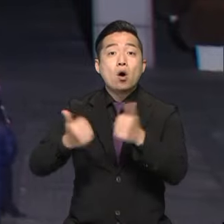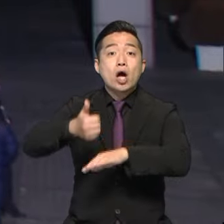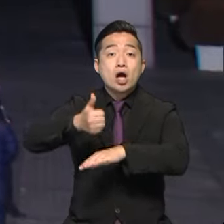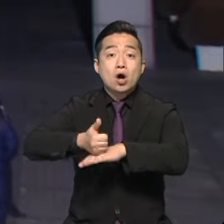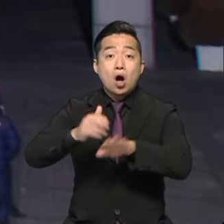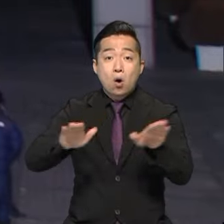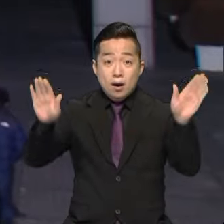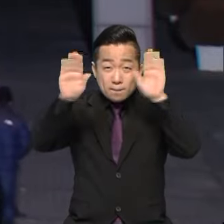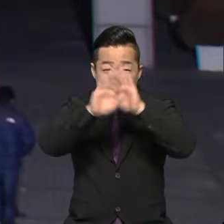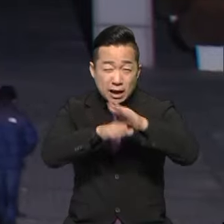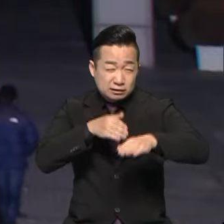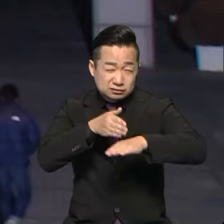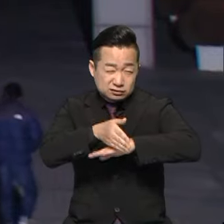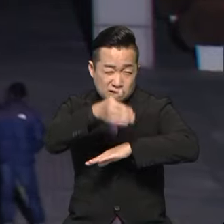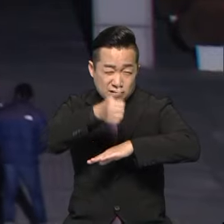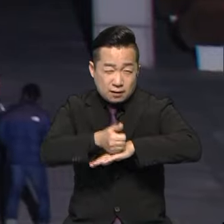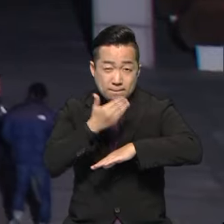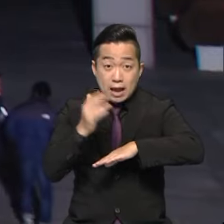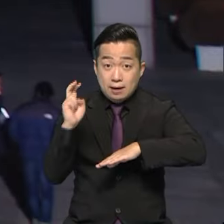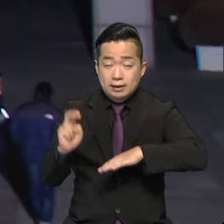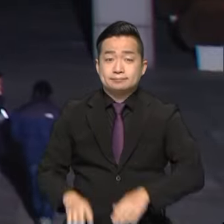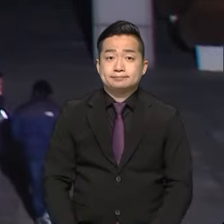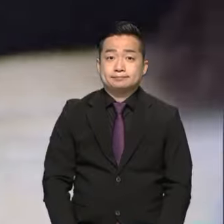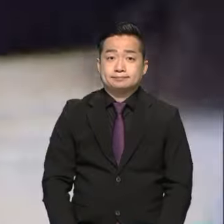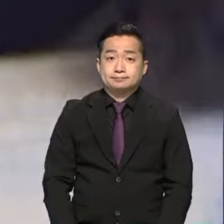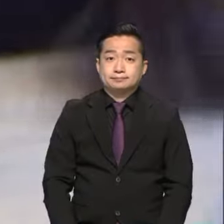오늘 밤늦게 나올 전망입니다